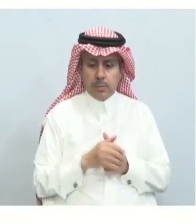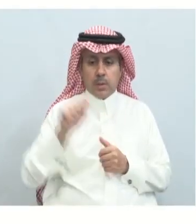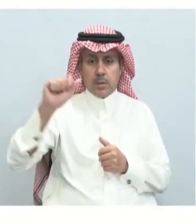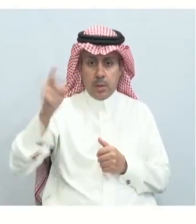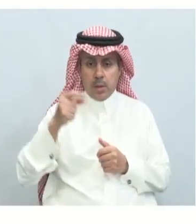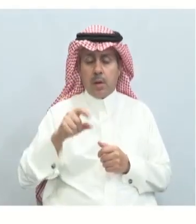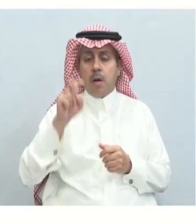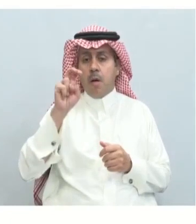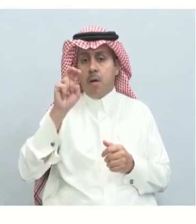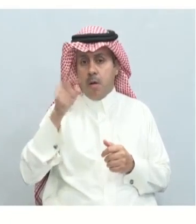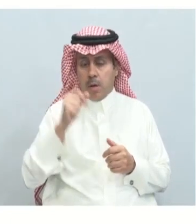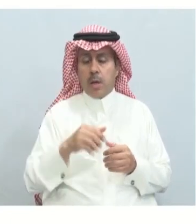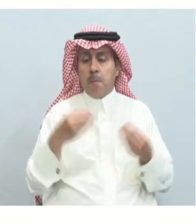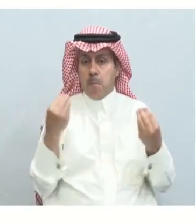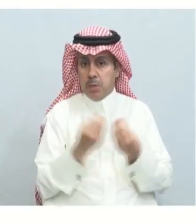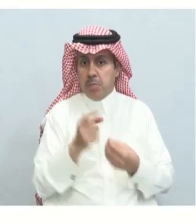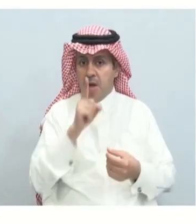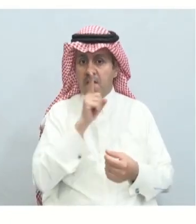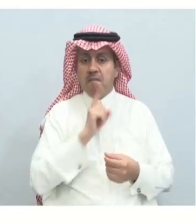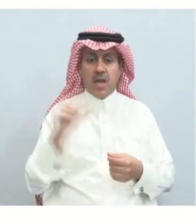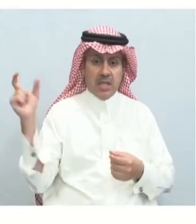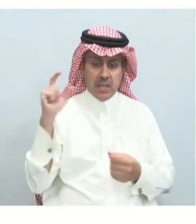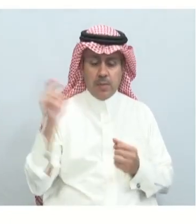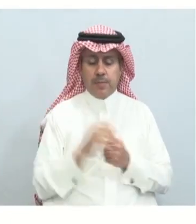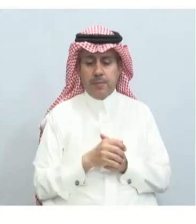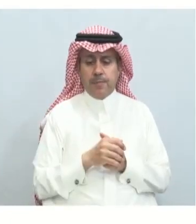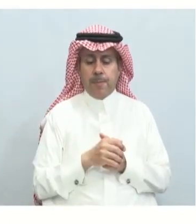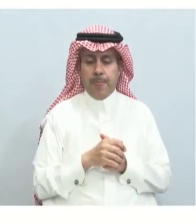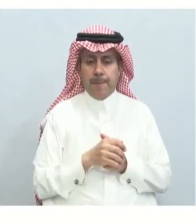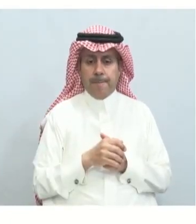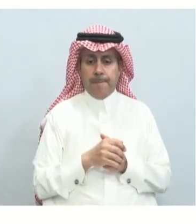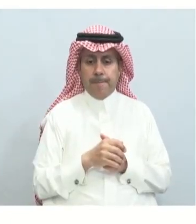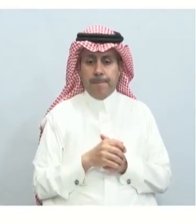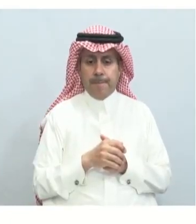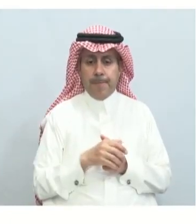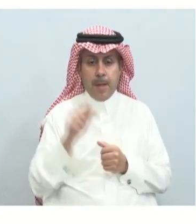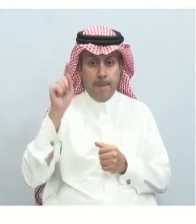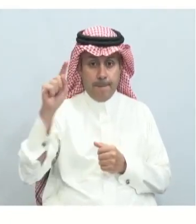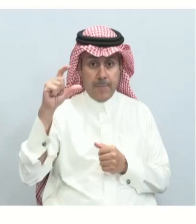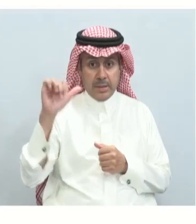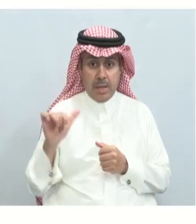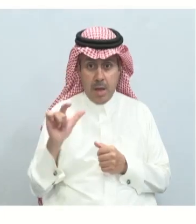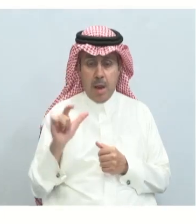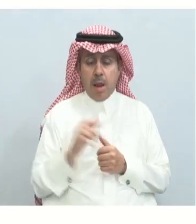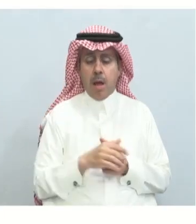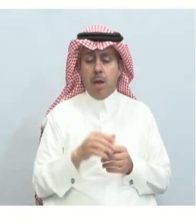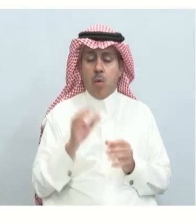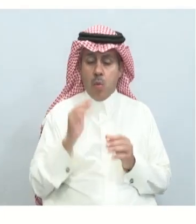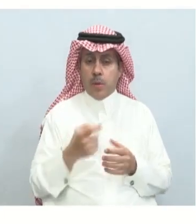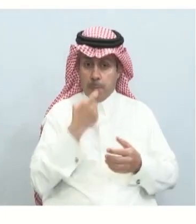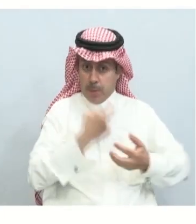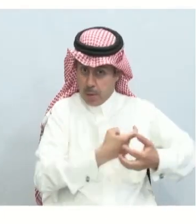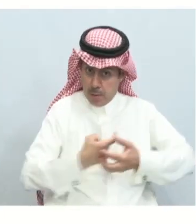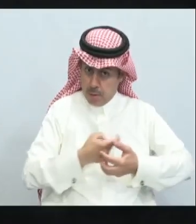في ذلك قرار مجمع الفقه الاسلامي لا سما اننا في ان هناك بديلا مناسبا وهو الرضاع الطبيعي